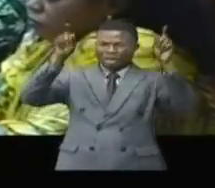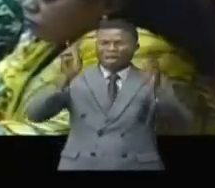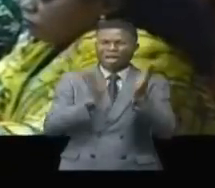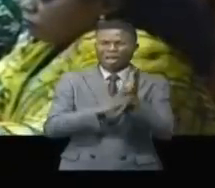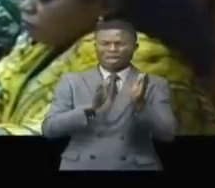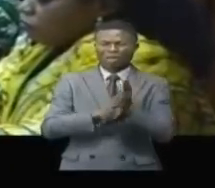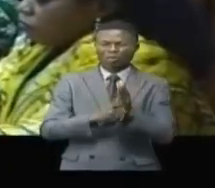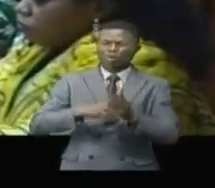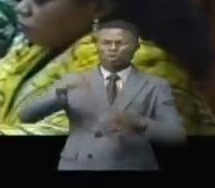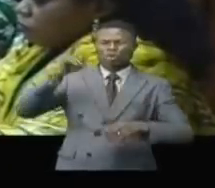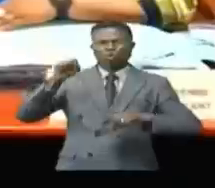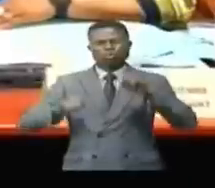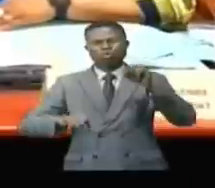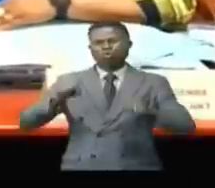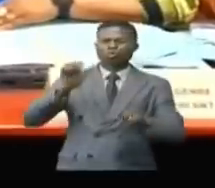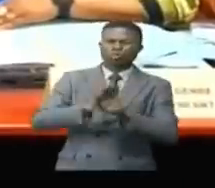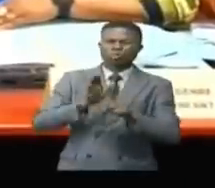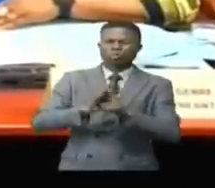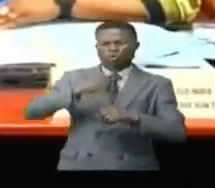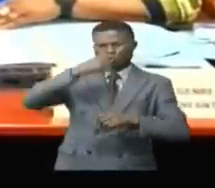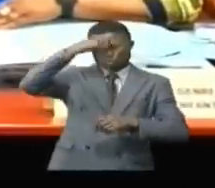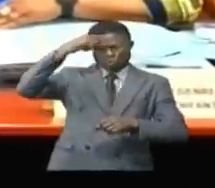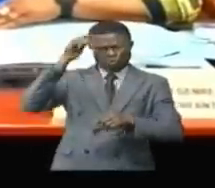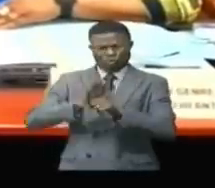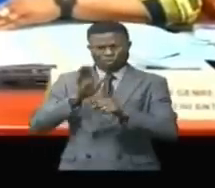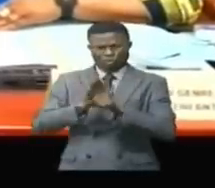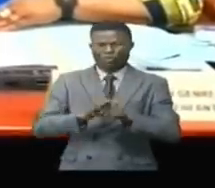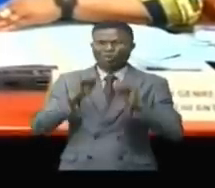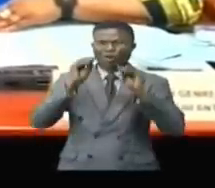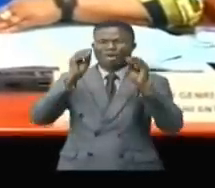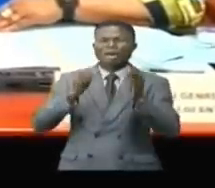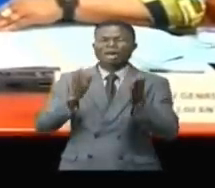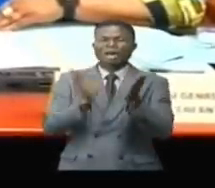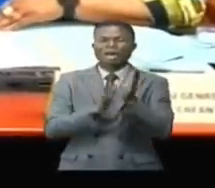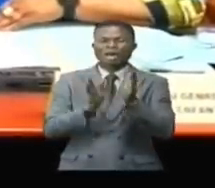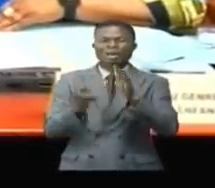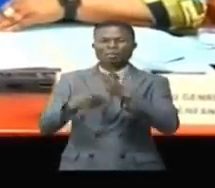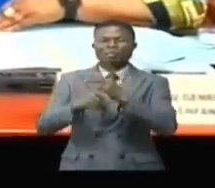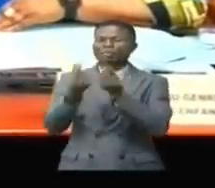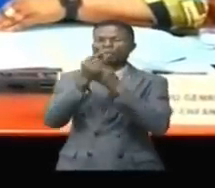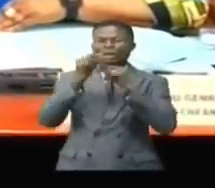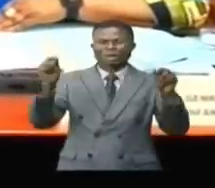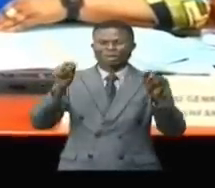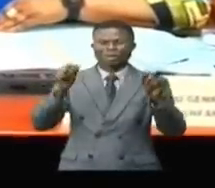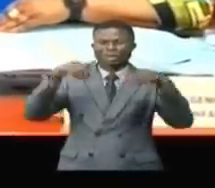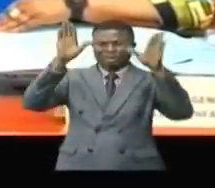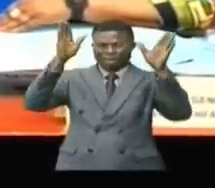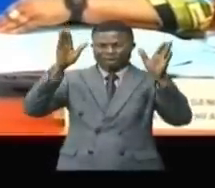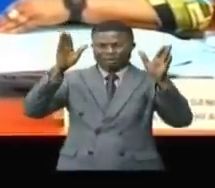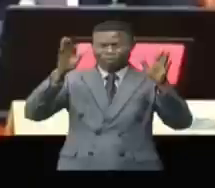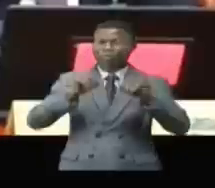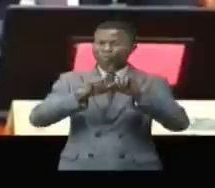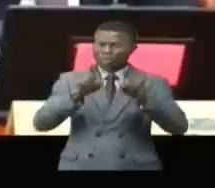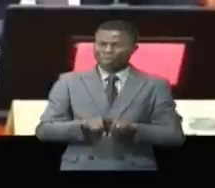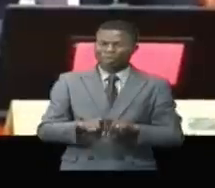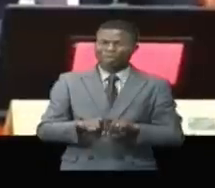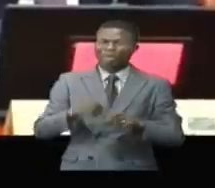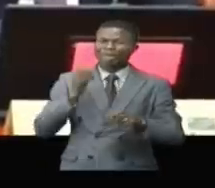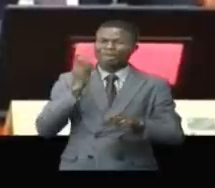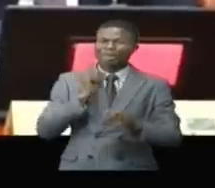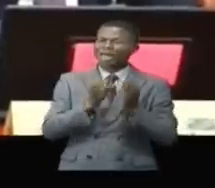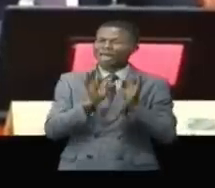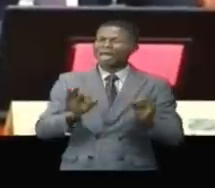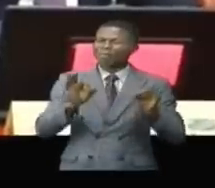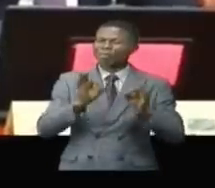été une année cruciale dans l'application de la gratuité de l'enseignement primaire secondaire, mesure chère au président de